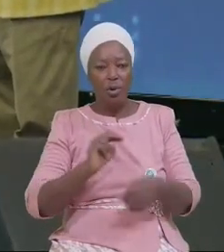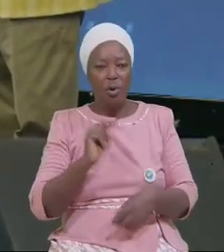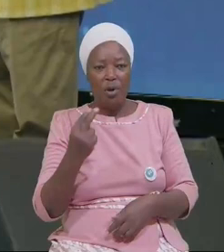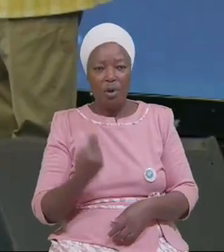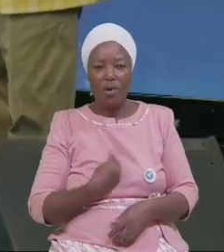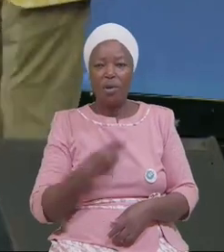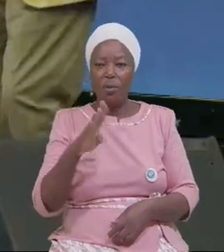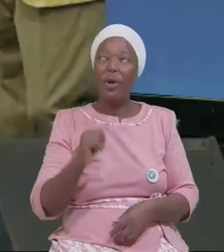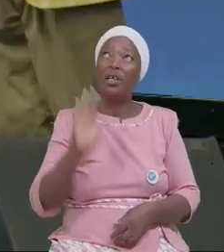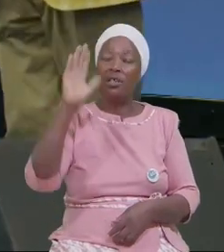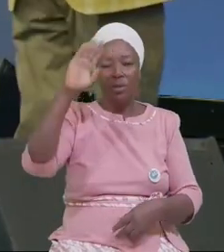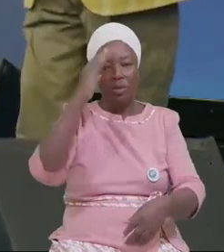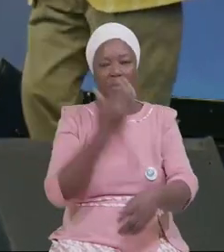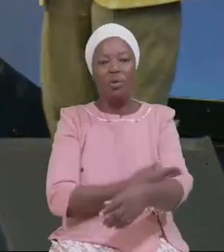Fils